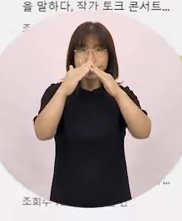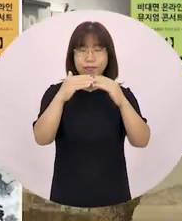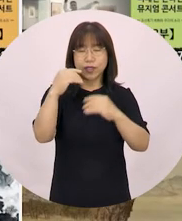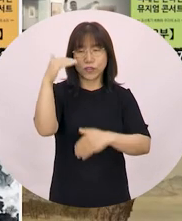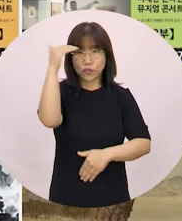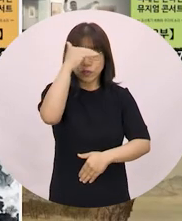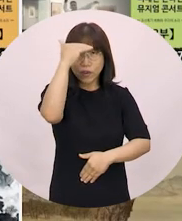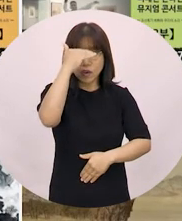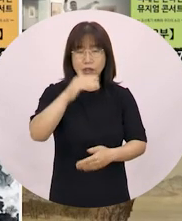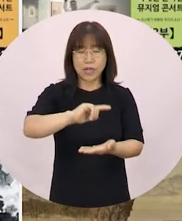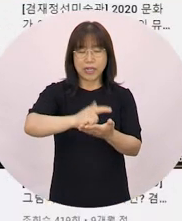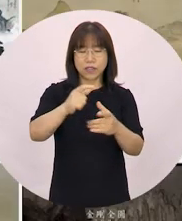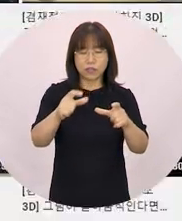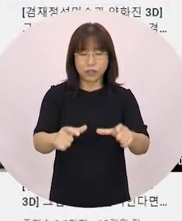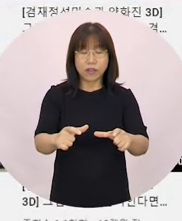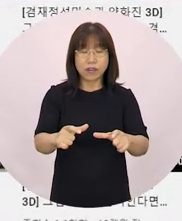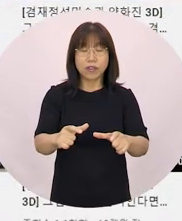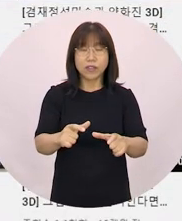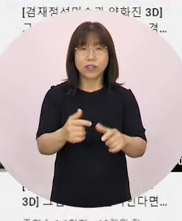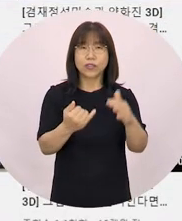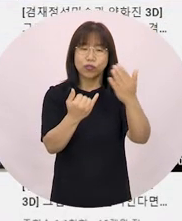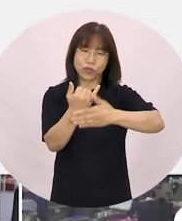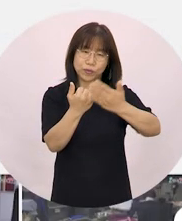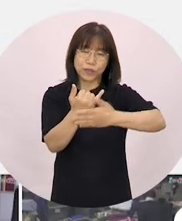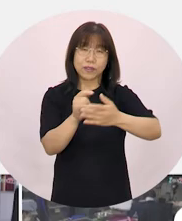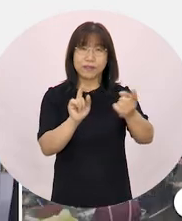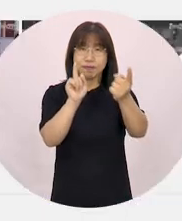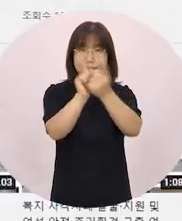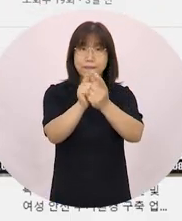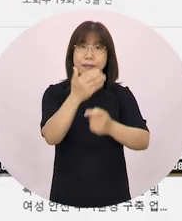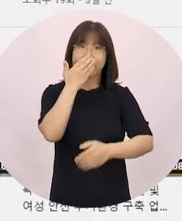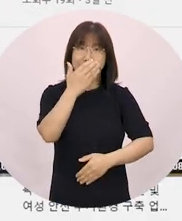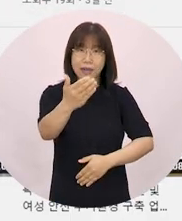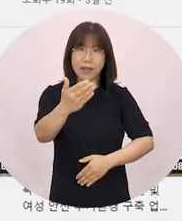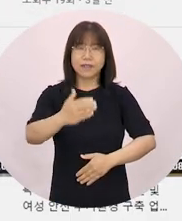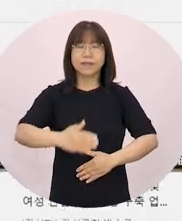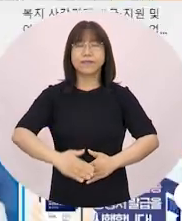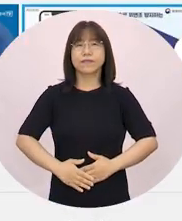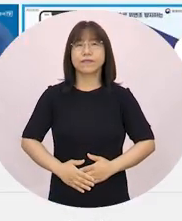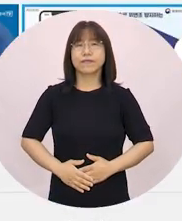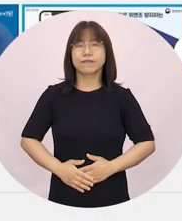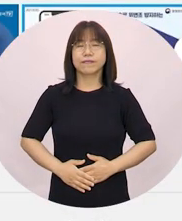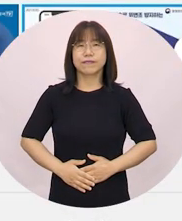유튜브 채널과 강서구청 유튜브 채널 아이강서TV에서 만나볼 수 있습니다.